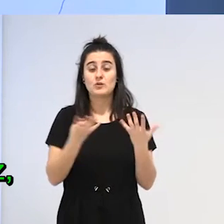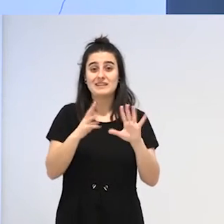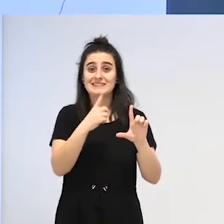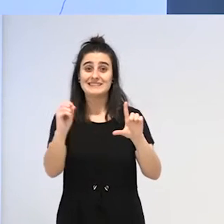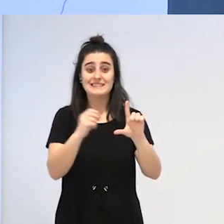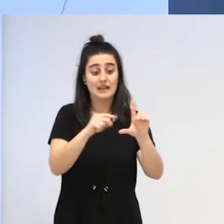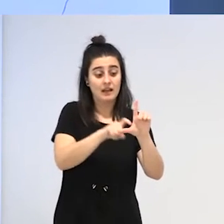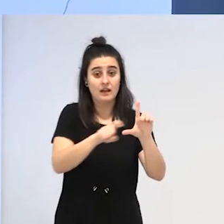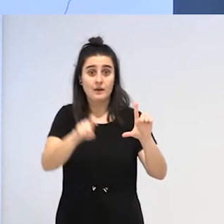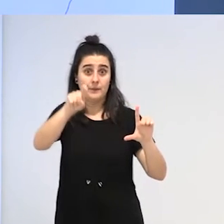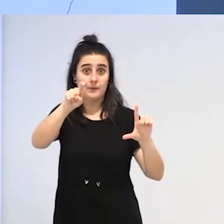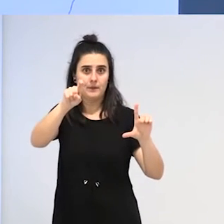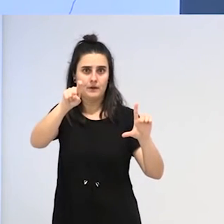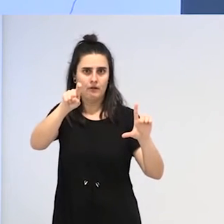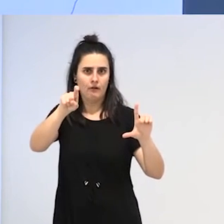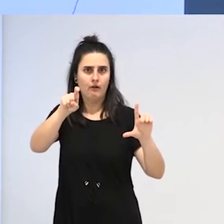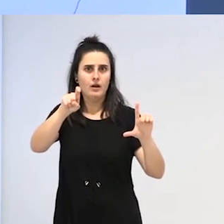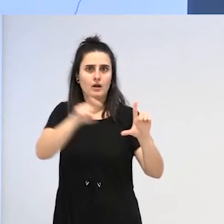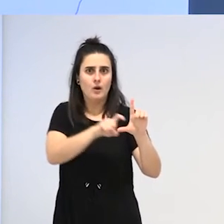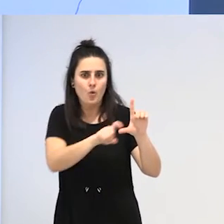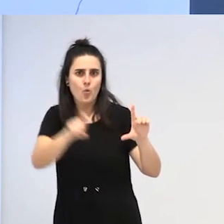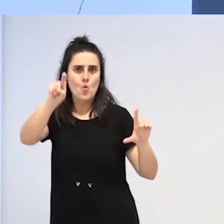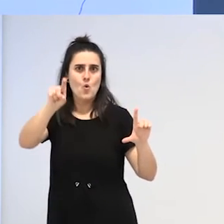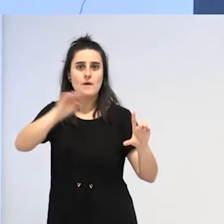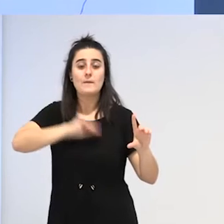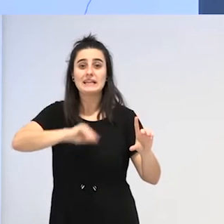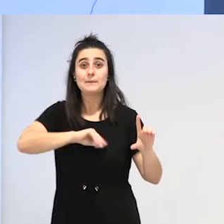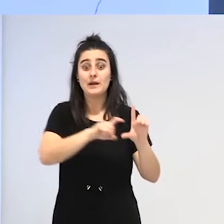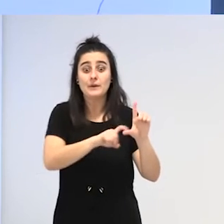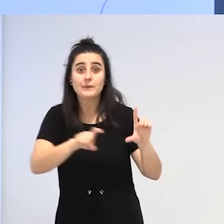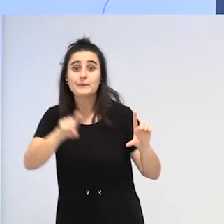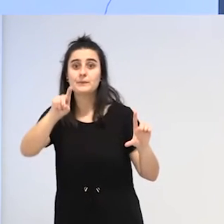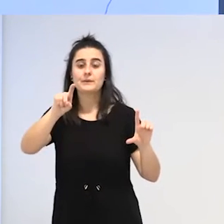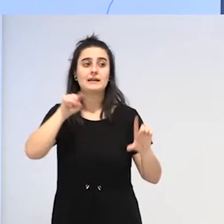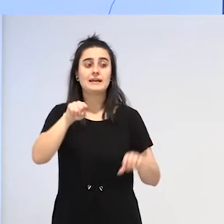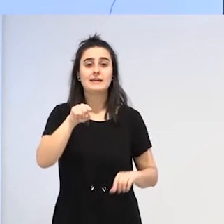asko, baina momentu hartan,